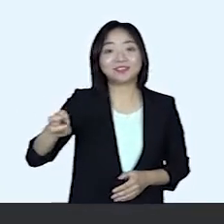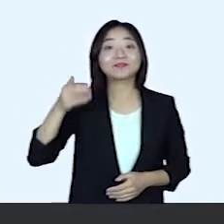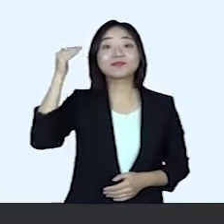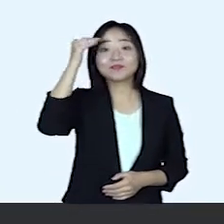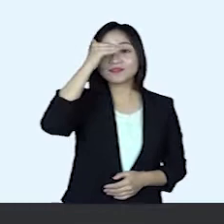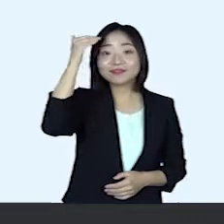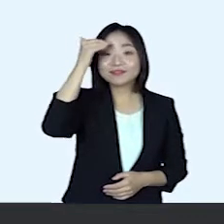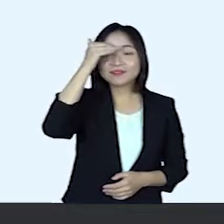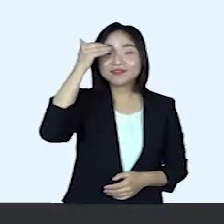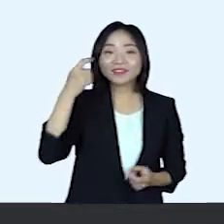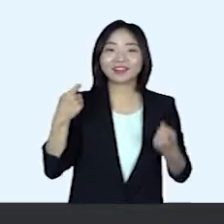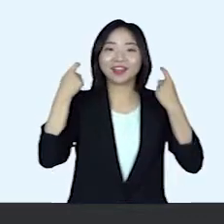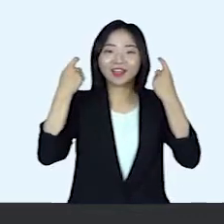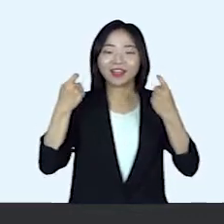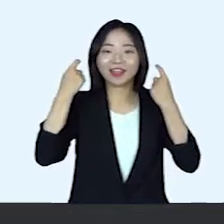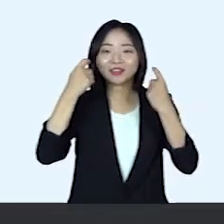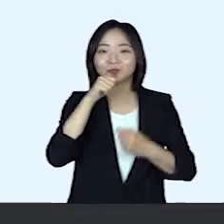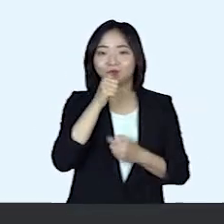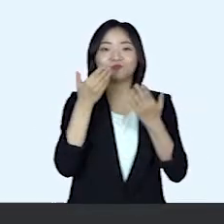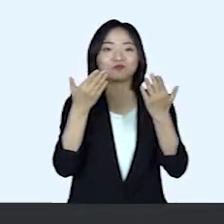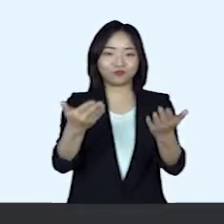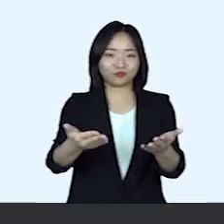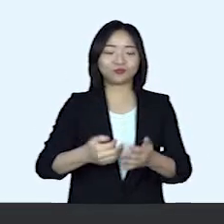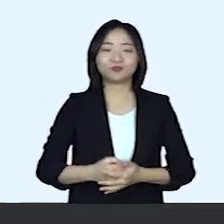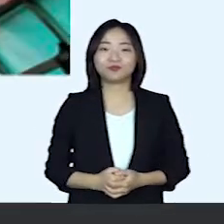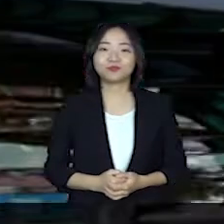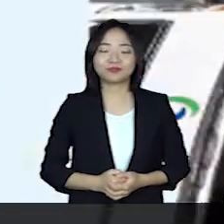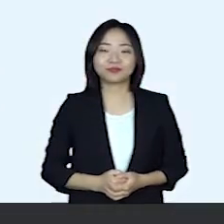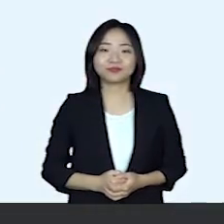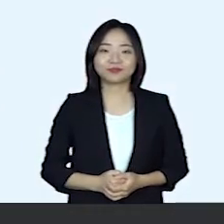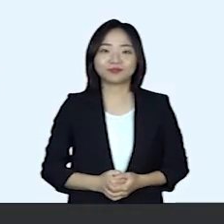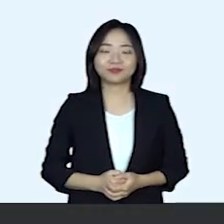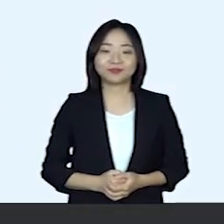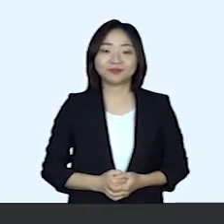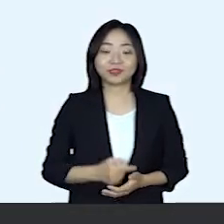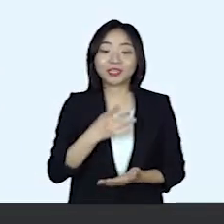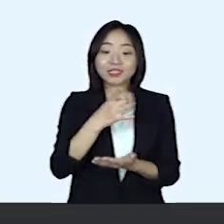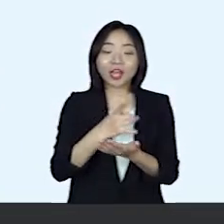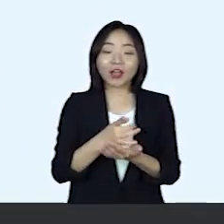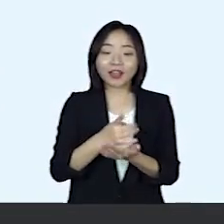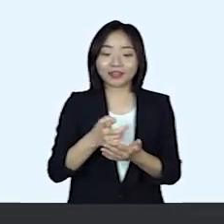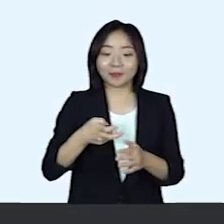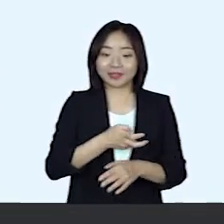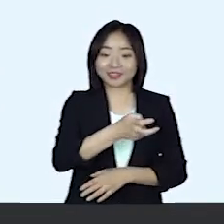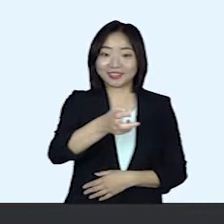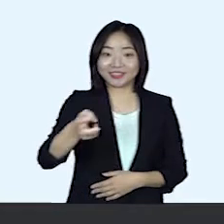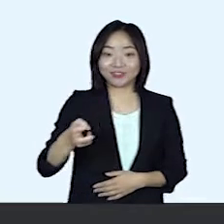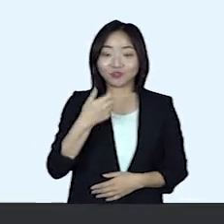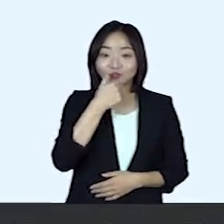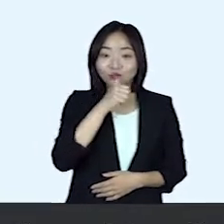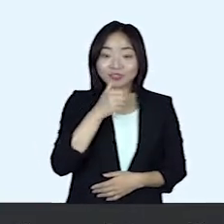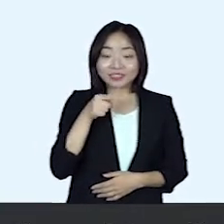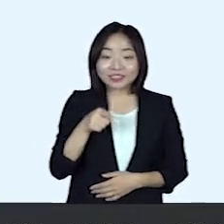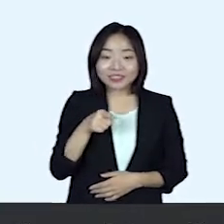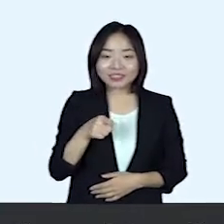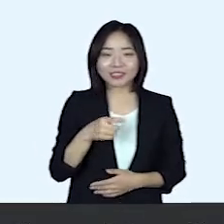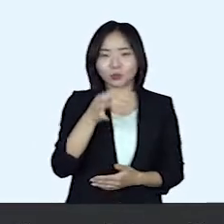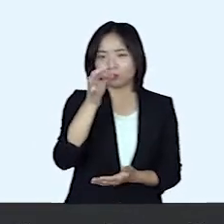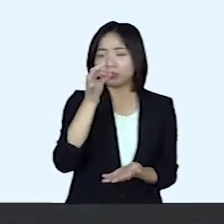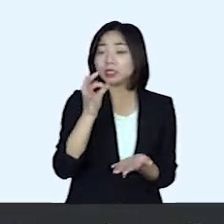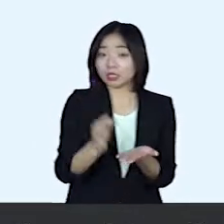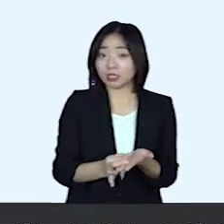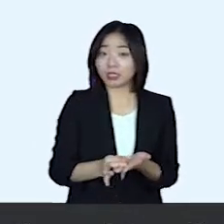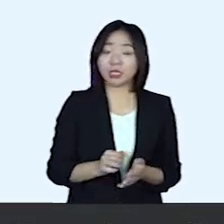충전의 고장 천안 가을 여행 코스를 소개합니다. 천안 시티투어는 저렴한 비용으로 천안의